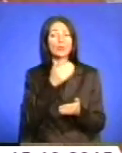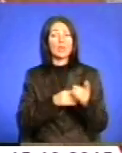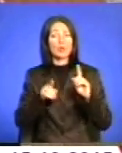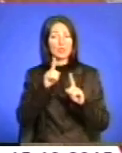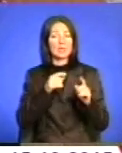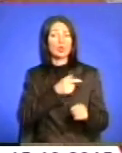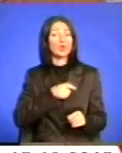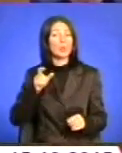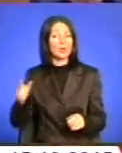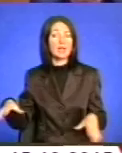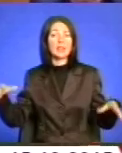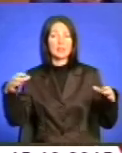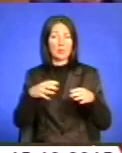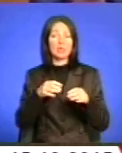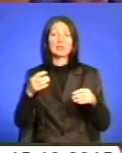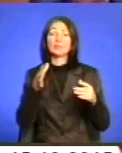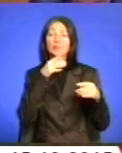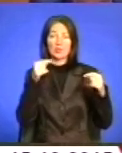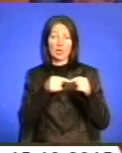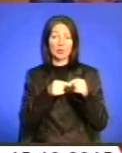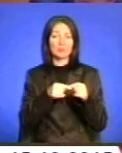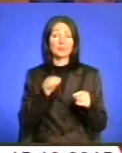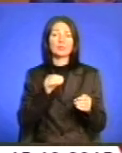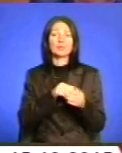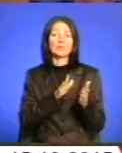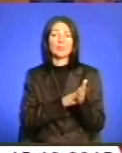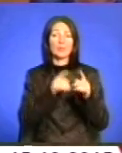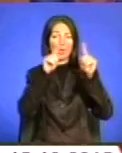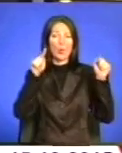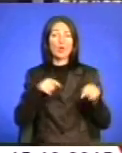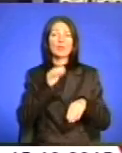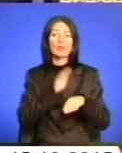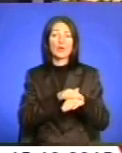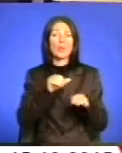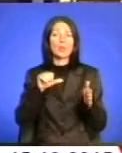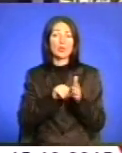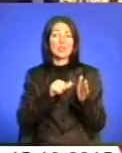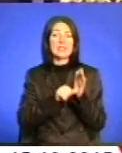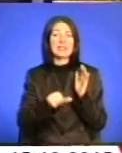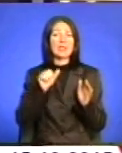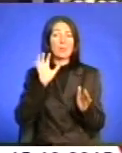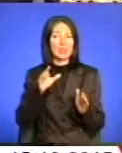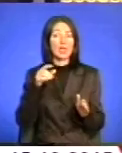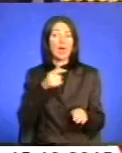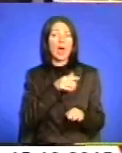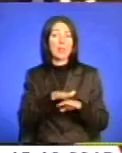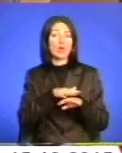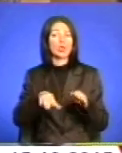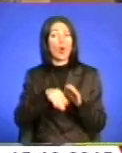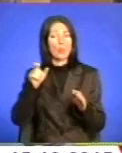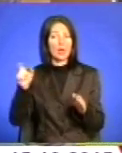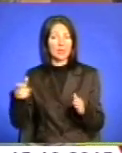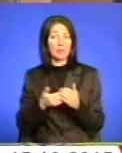депутати зібрались майже вчасно. Реєстраційне табло зафіксувало присутність 65 народних обранців. Перед